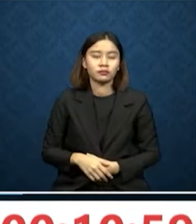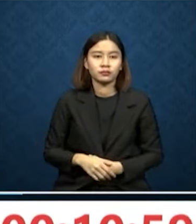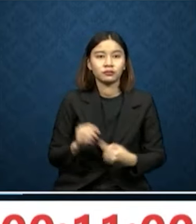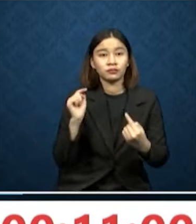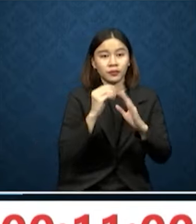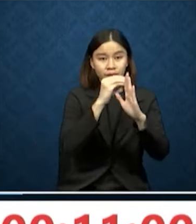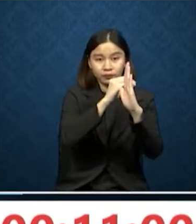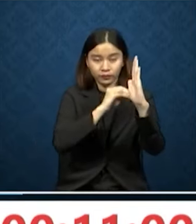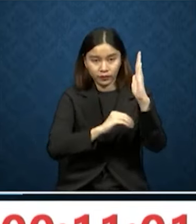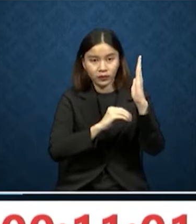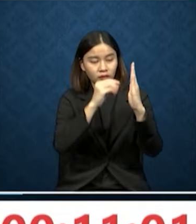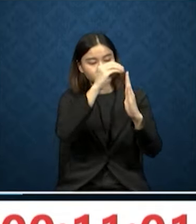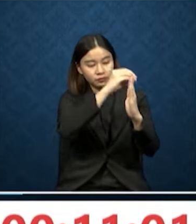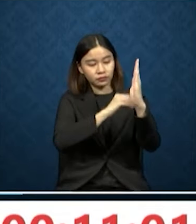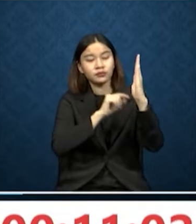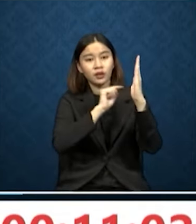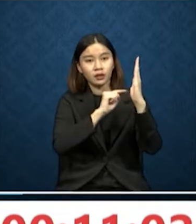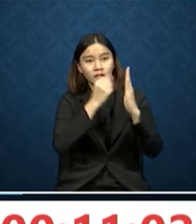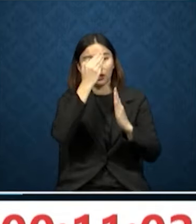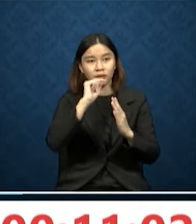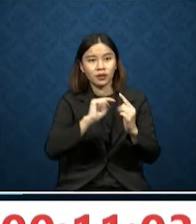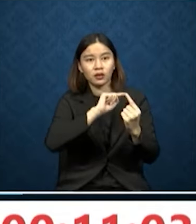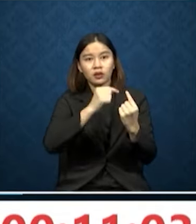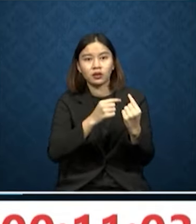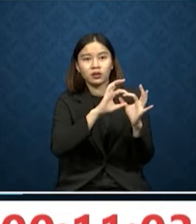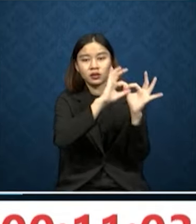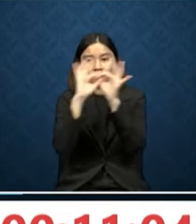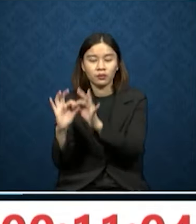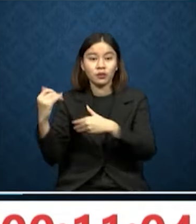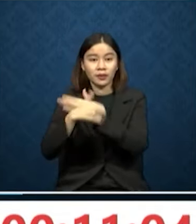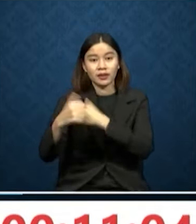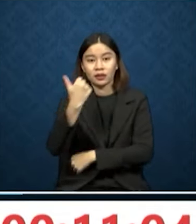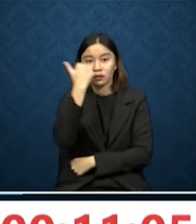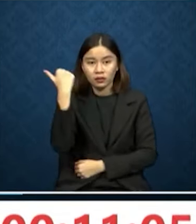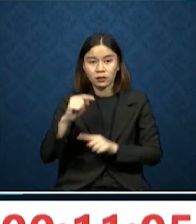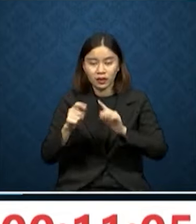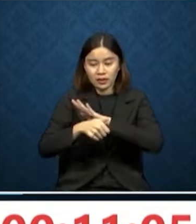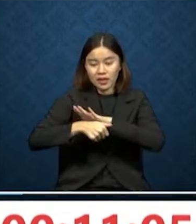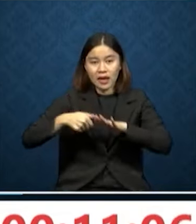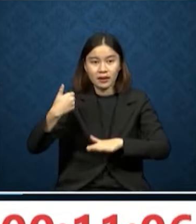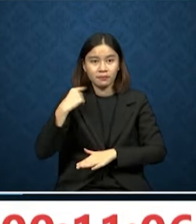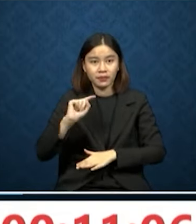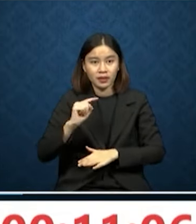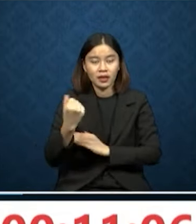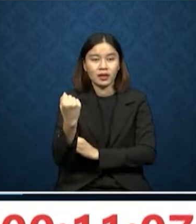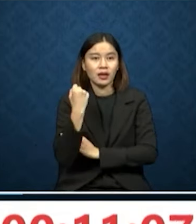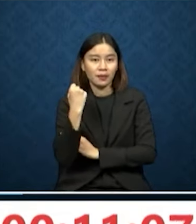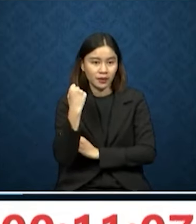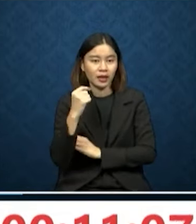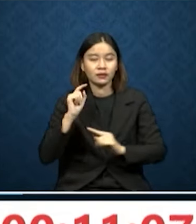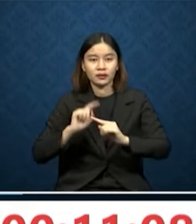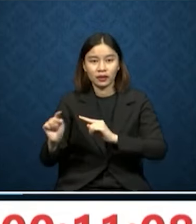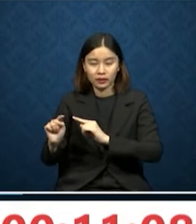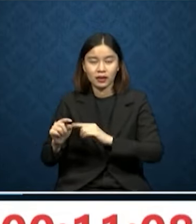นชายแดนจามแนวชายแดนเพื่อปลายทางไปสู่ประเทศที่3แต่ที่แอบแฝงมาคือการใช้อำนาจอิทธิพ